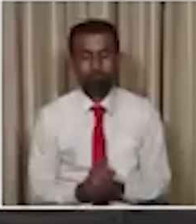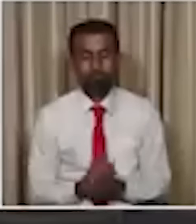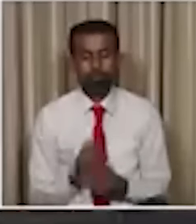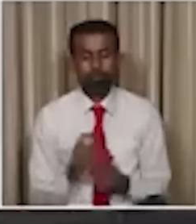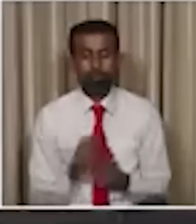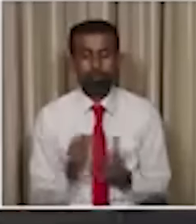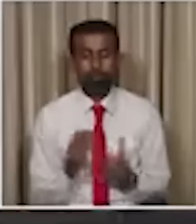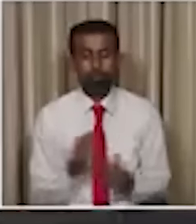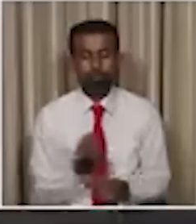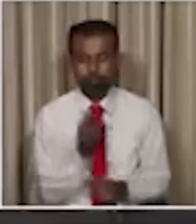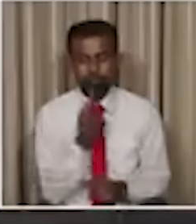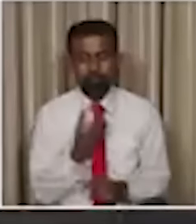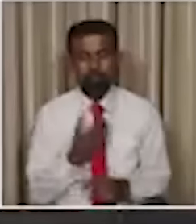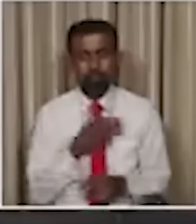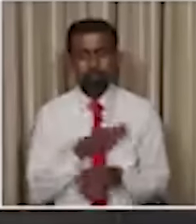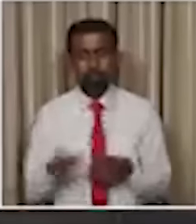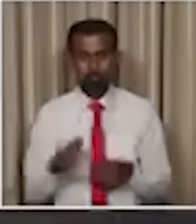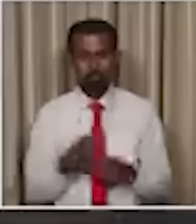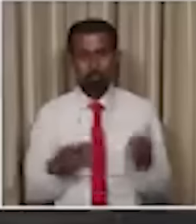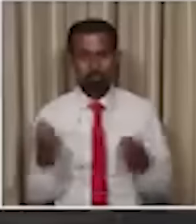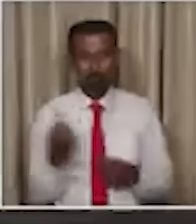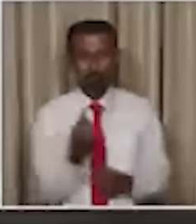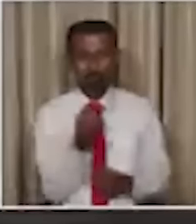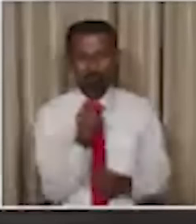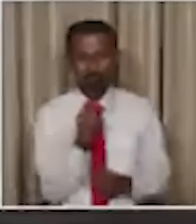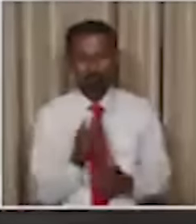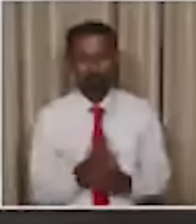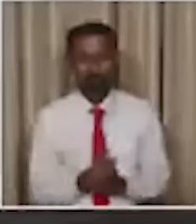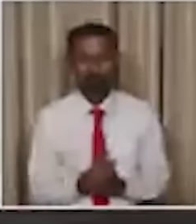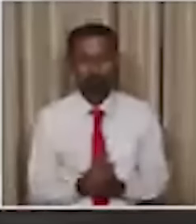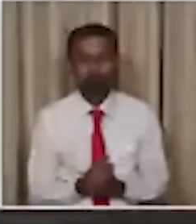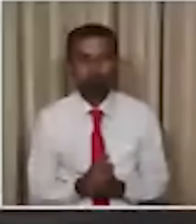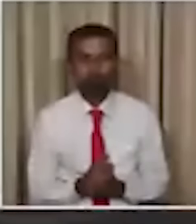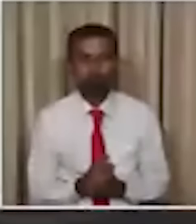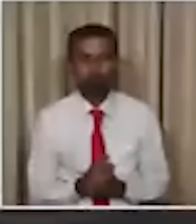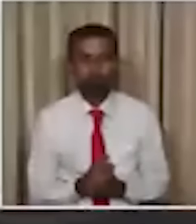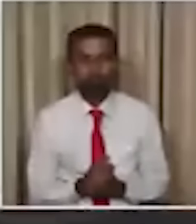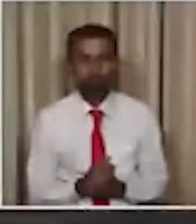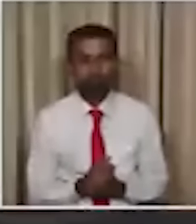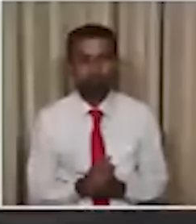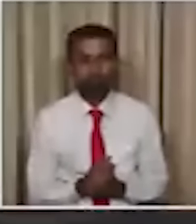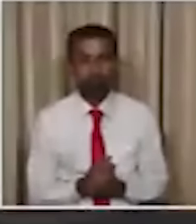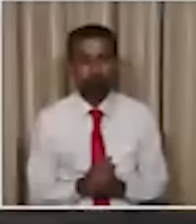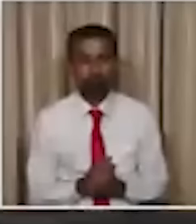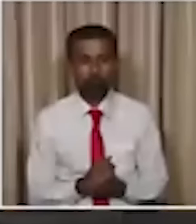මන්ත්‍රීතුමා කිව්වා දැන් මට තැඹිලි විකුණන්න කියලා. ඒකයි.